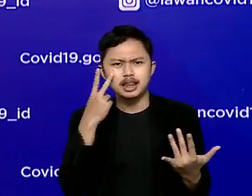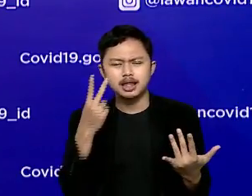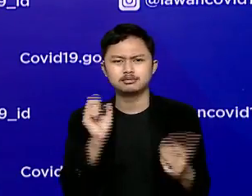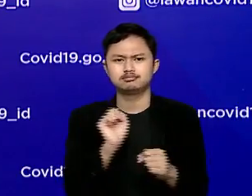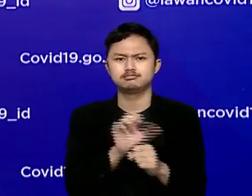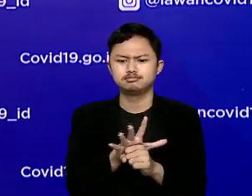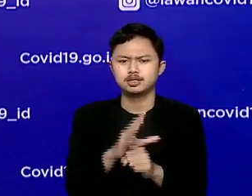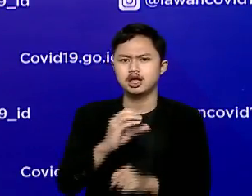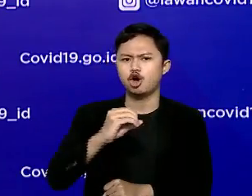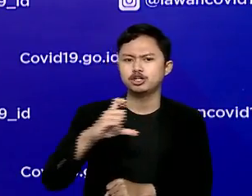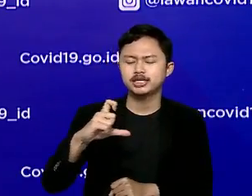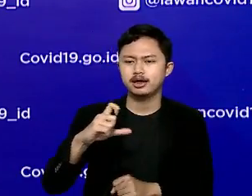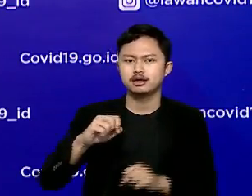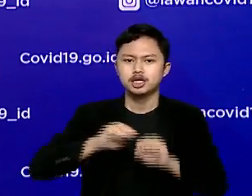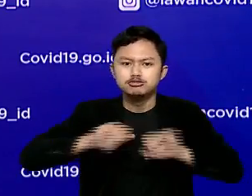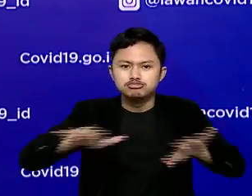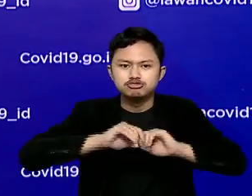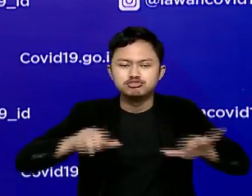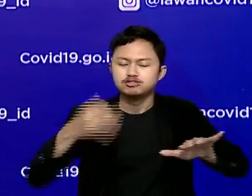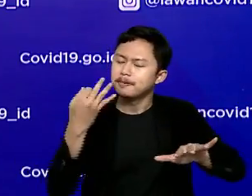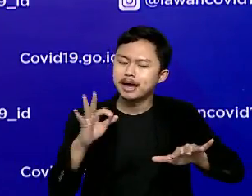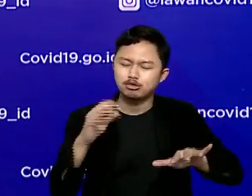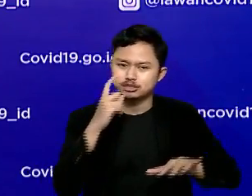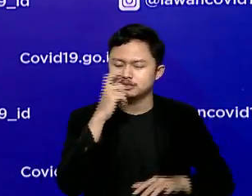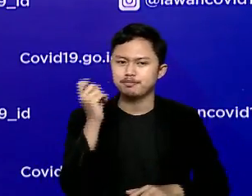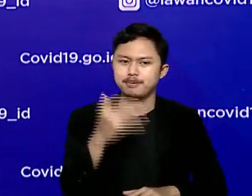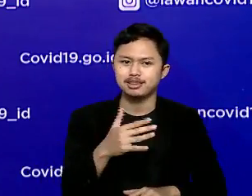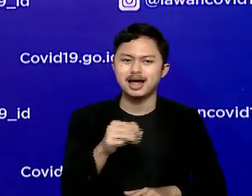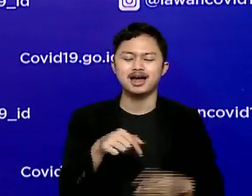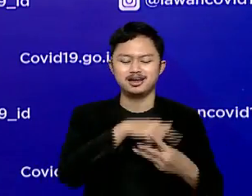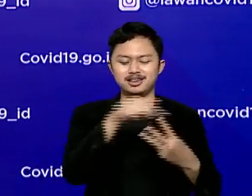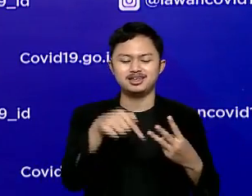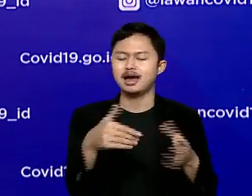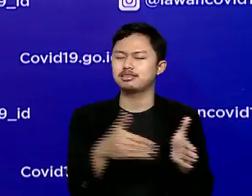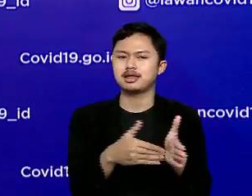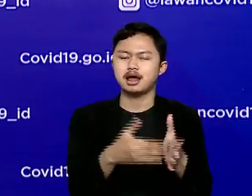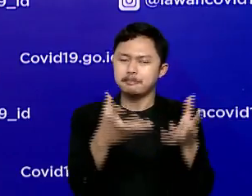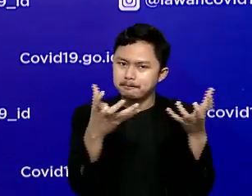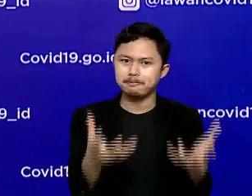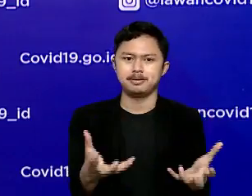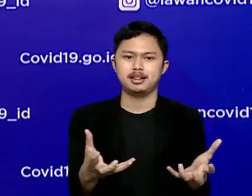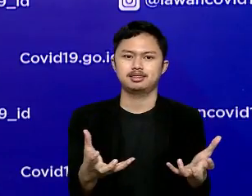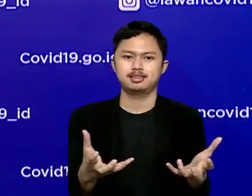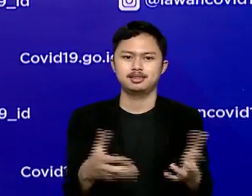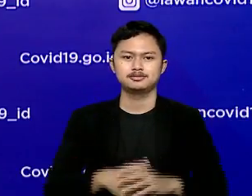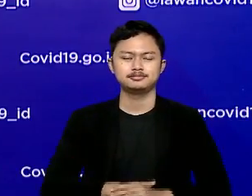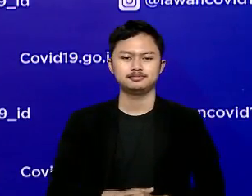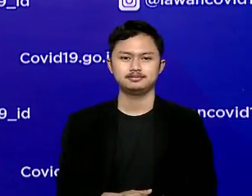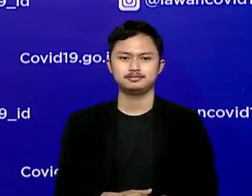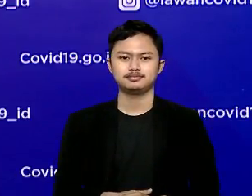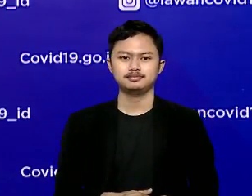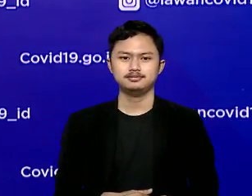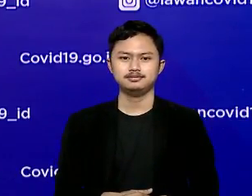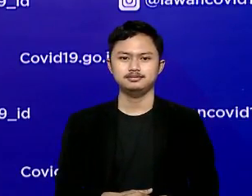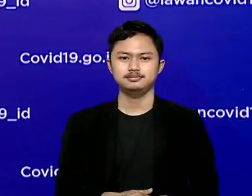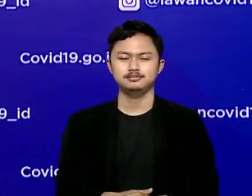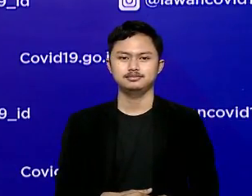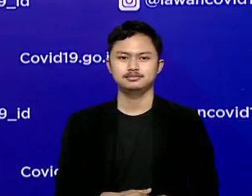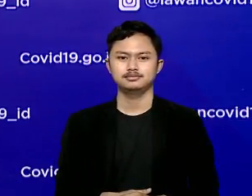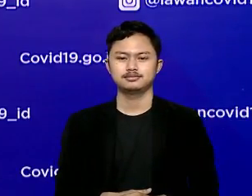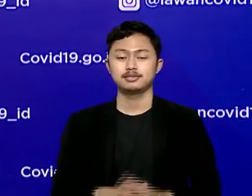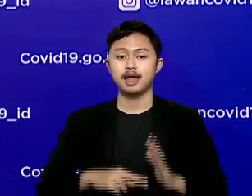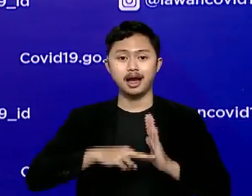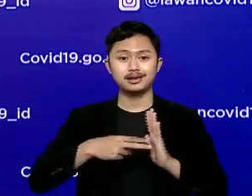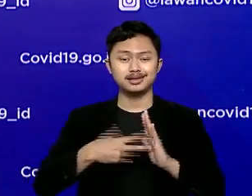yang diketahui lebih cepat penularannya adalah 3 tantangan besar yang harus kita hadapi dengan strategi yang tepat.